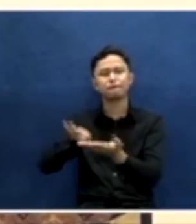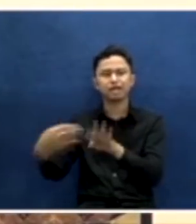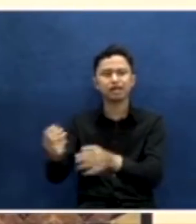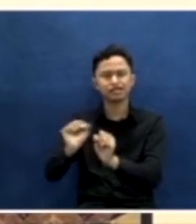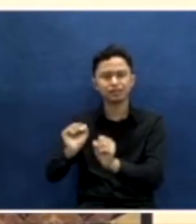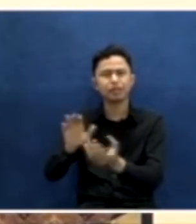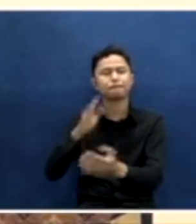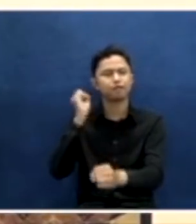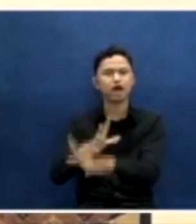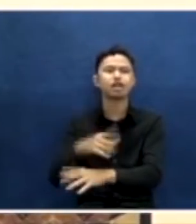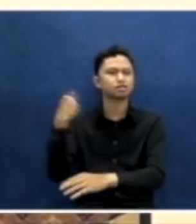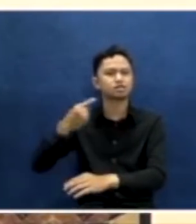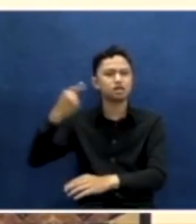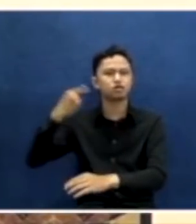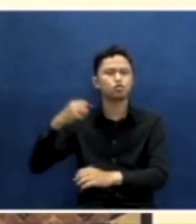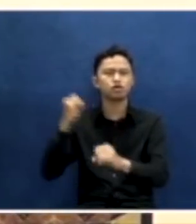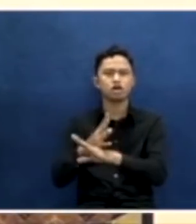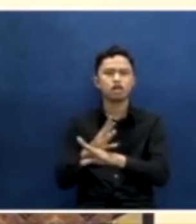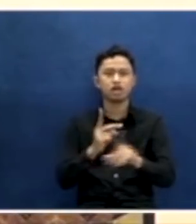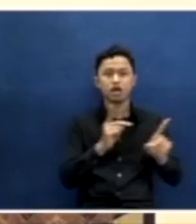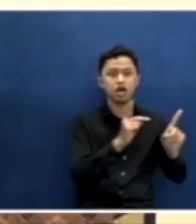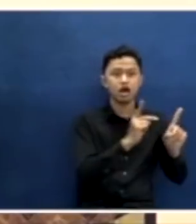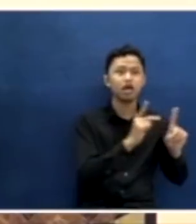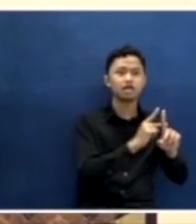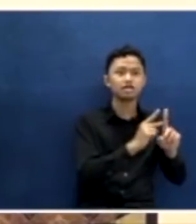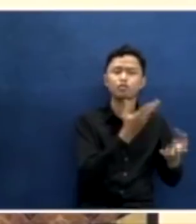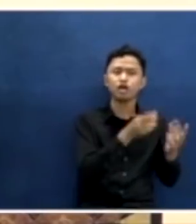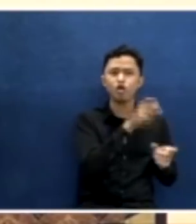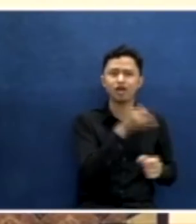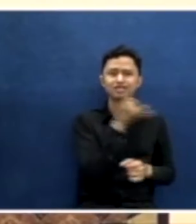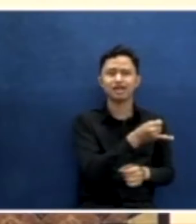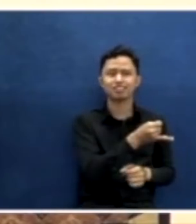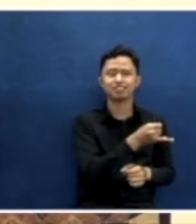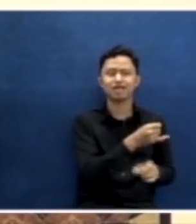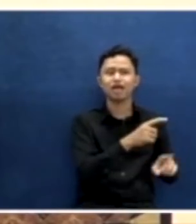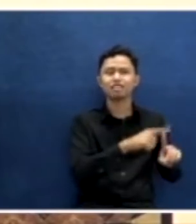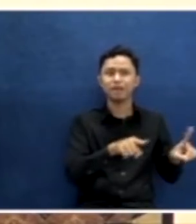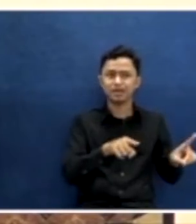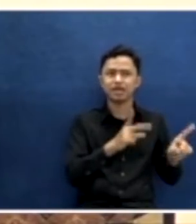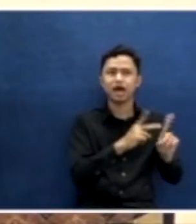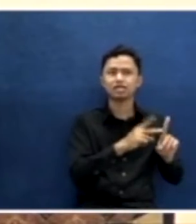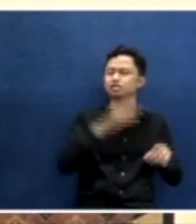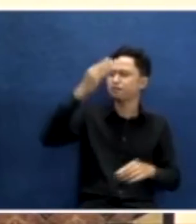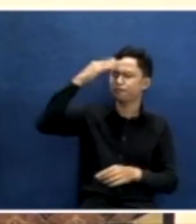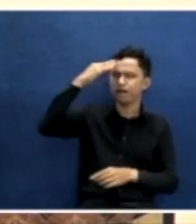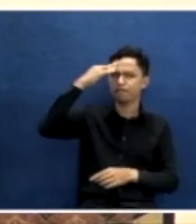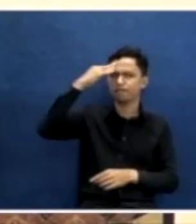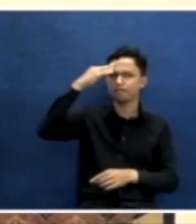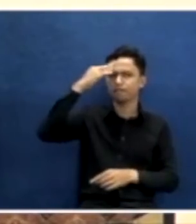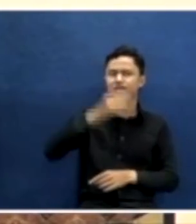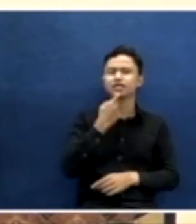Mustajab haces tinggi sebelum pun Bollywood dia Ngerti tentang perkara-perkara keimanan maka Apa yang